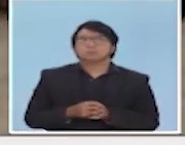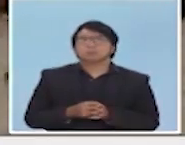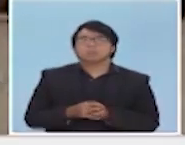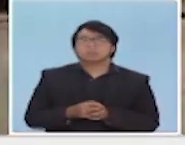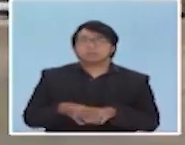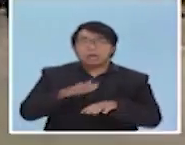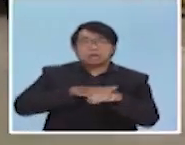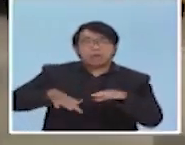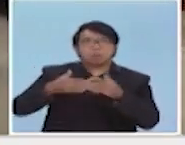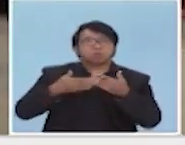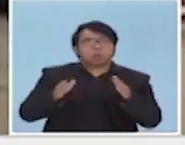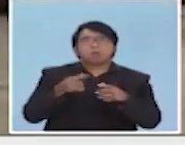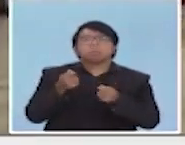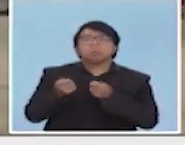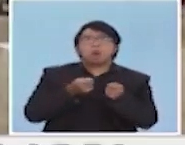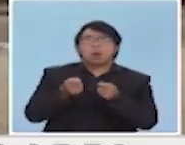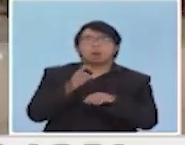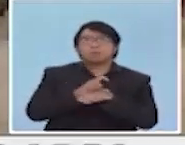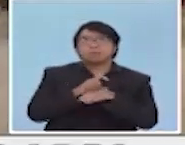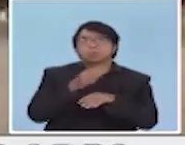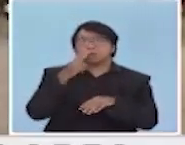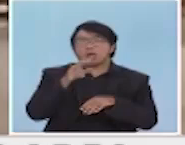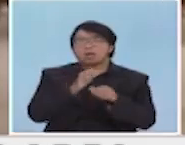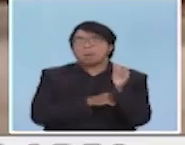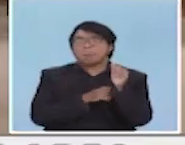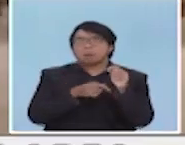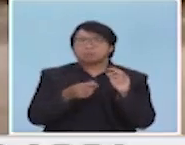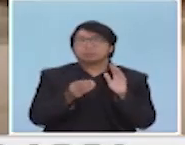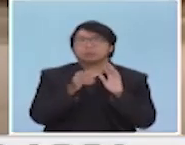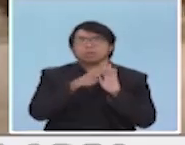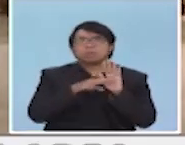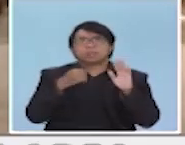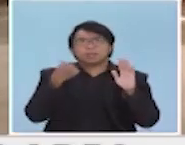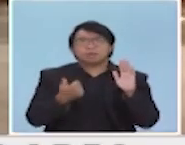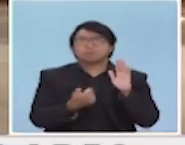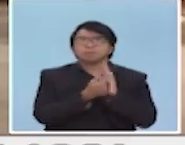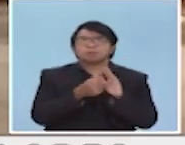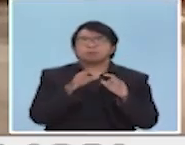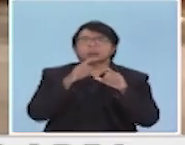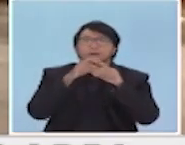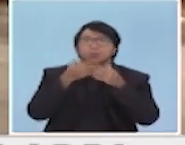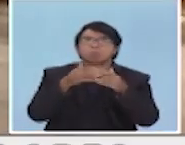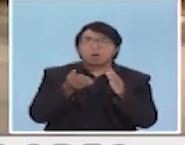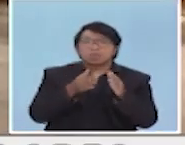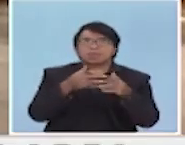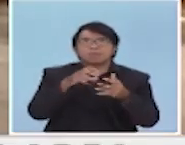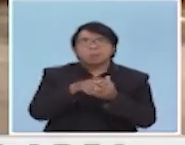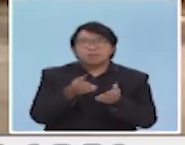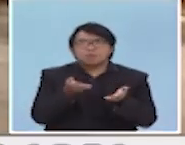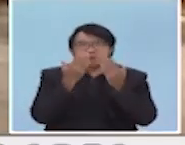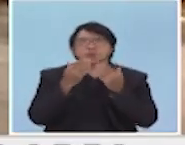Selain membuka seluruh area masjid, pengelola Masjid Sunda Kelapa juga menerapkan protokol kesehatan seperti tidak membuka tempat